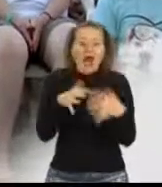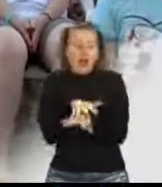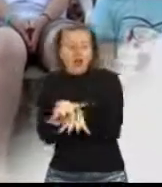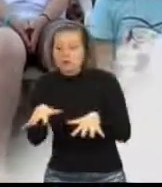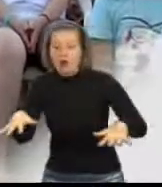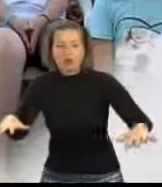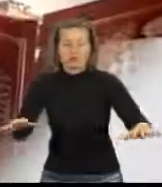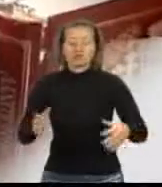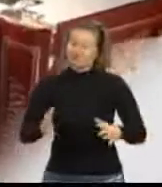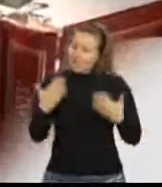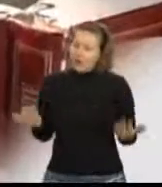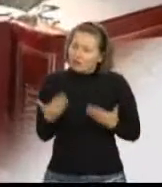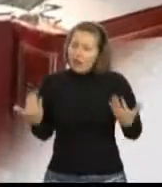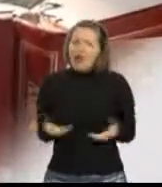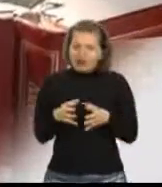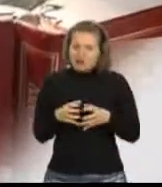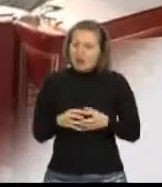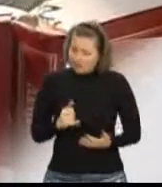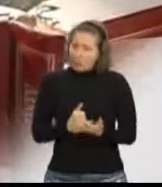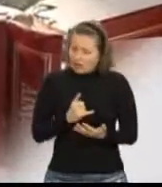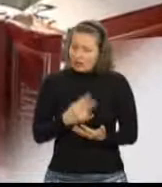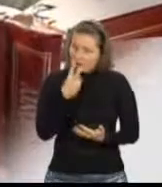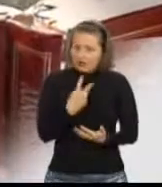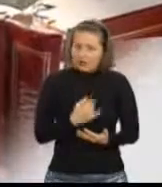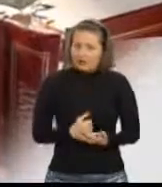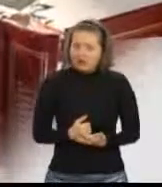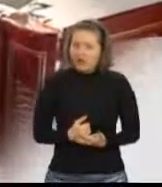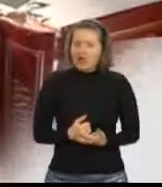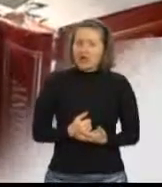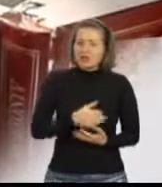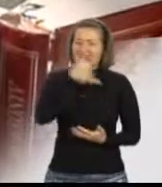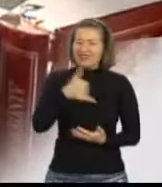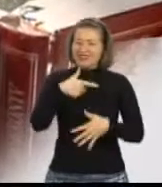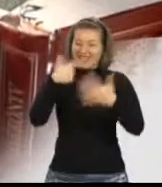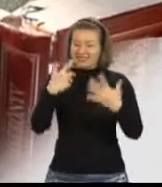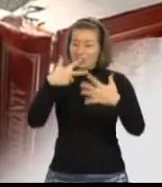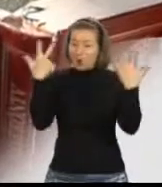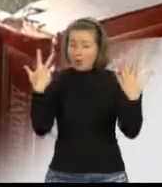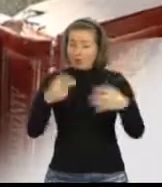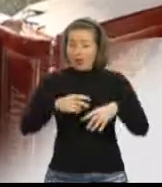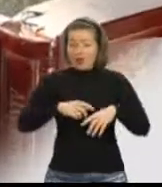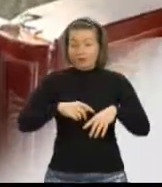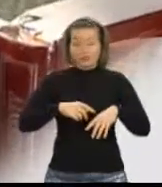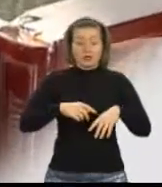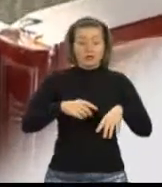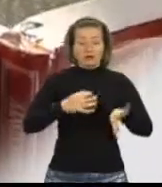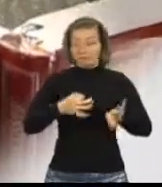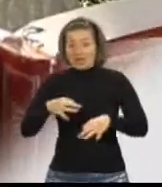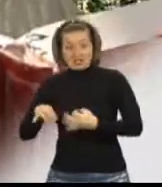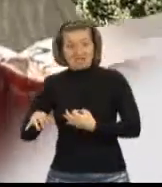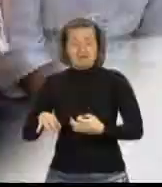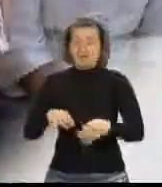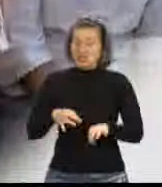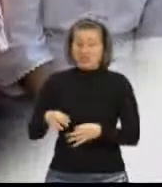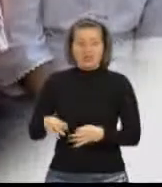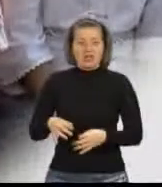igen lelkes társaság, mert amint hallottam, évente 70-80 különböző rendezvényt szerveznek az ország határain belül és